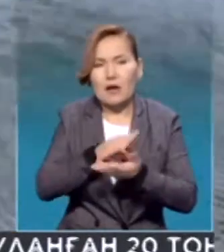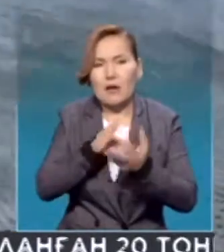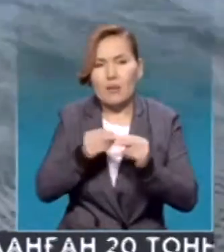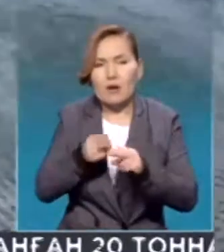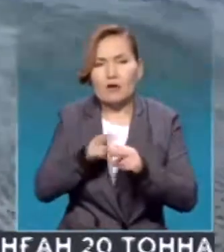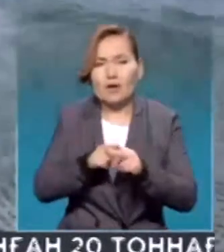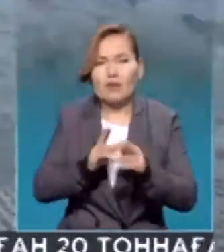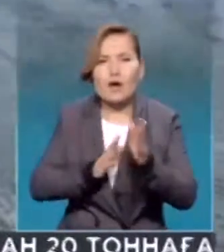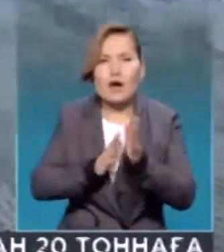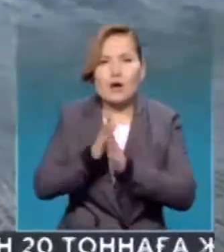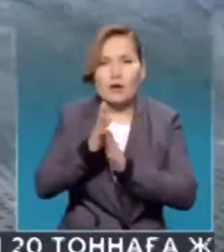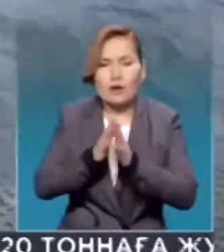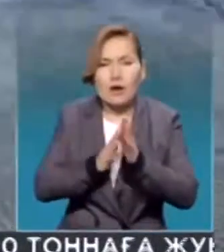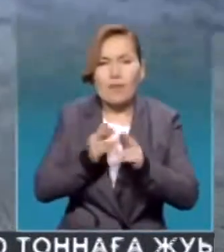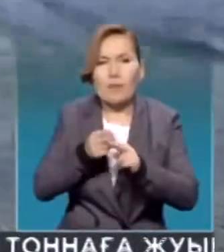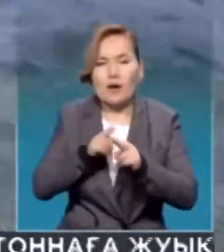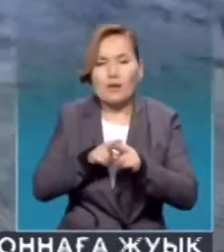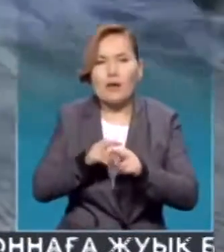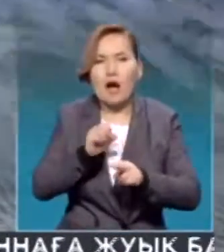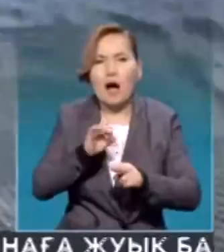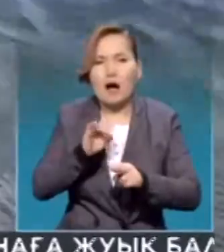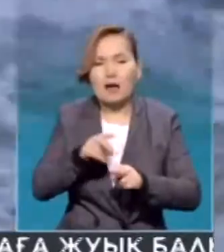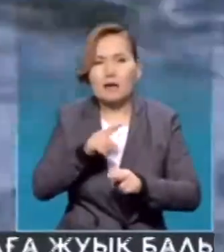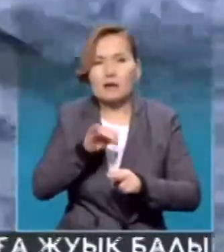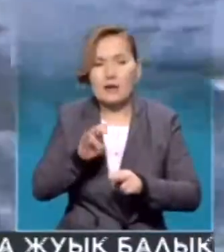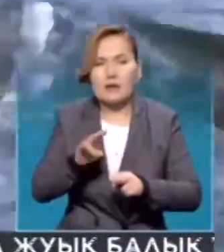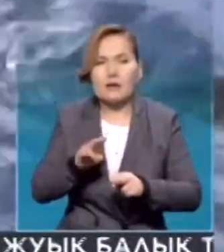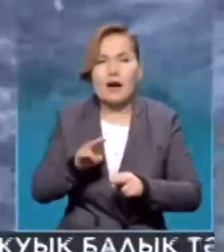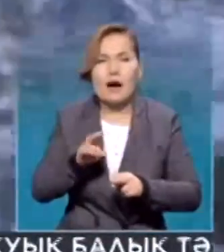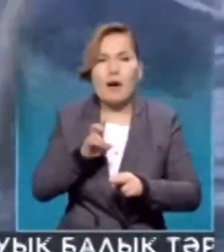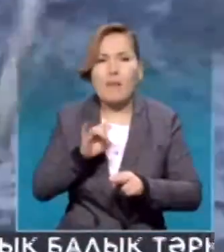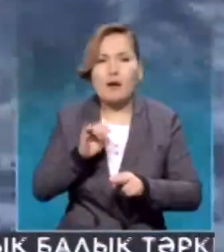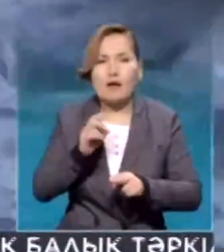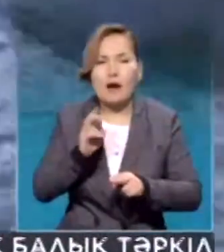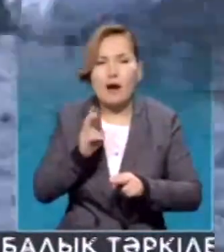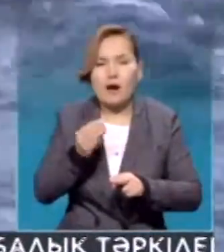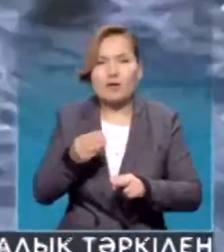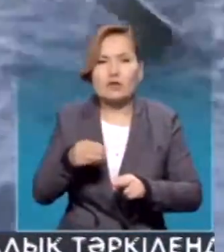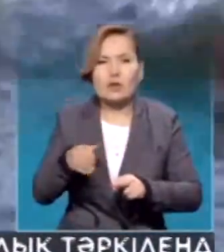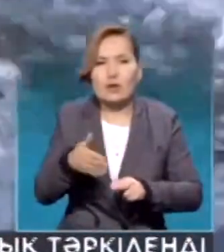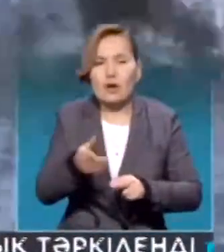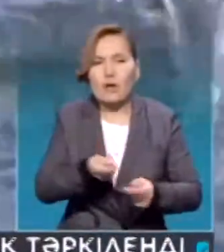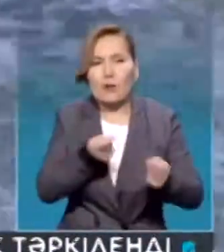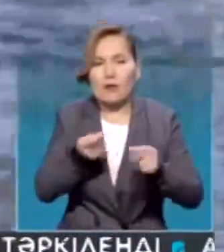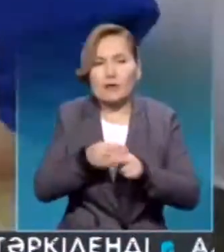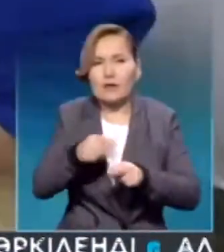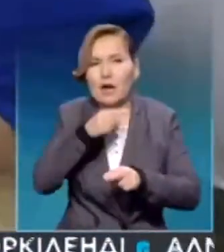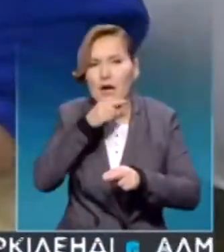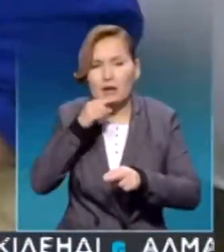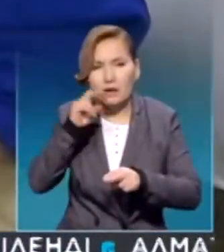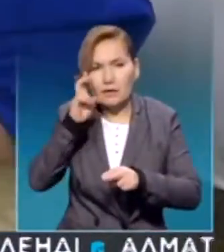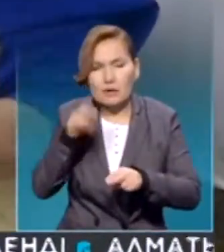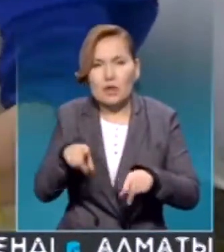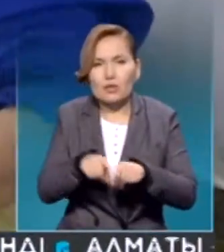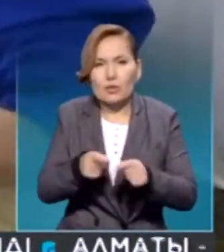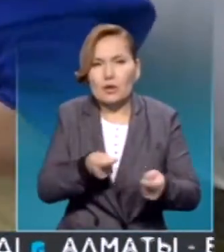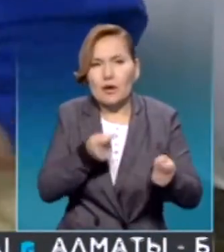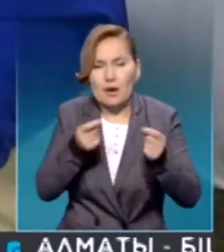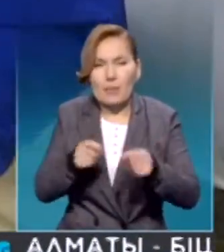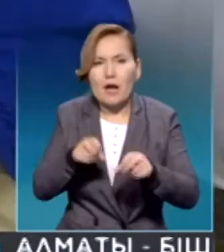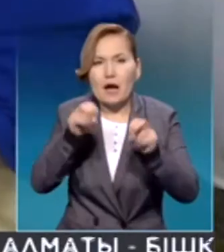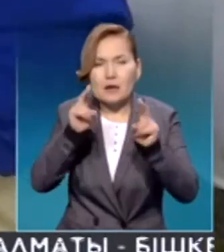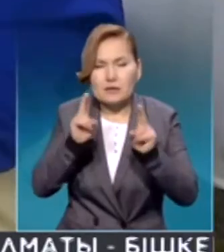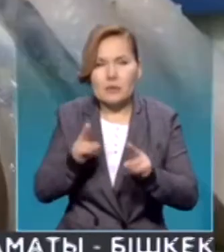қоймасында өсірілсе, өзге балықтар Арал теңізімен Зайсан, Балқаш көлдерінен тасымалданады. Ресейдің бірнеше қаласынан да жеткізіледі. Арнайы